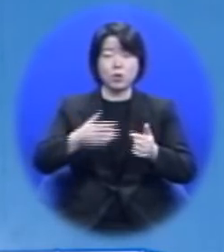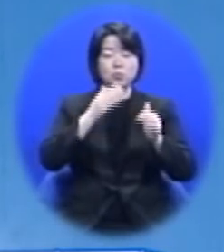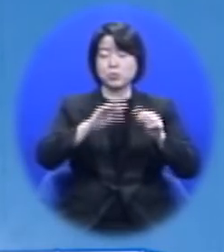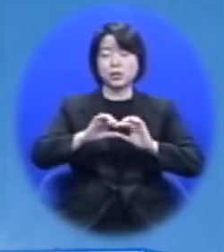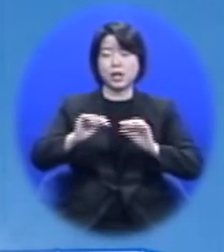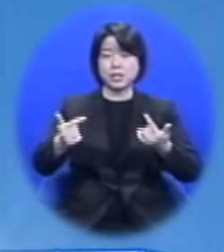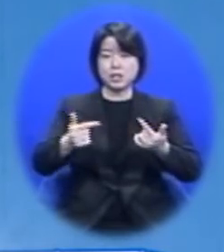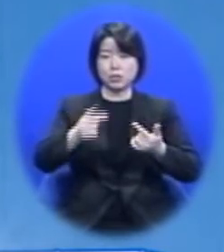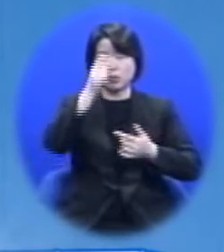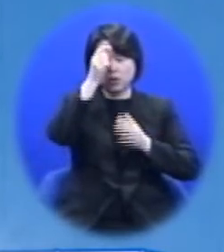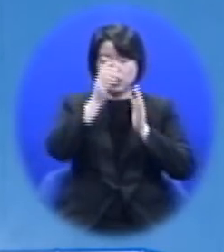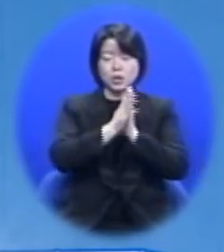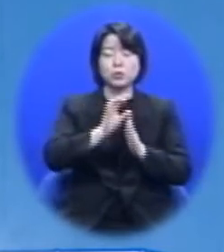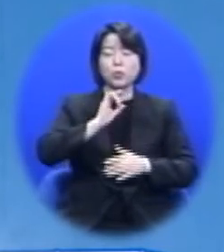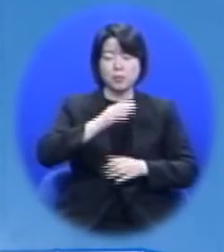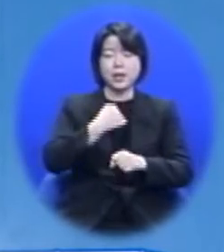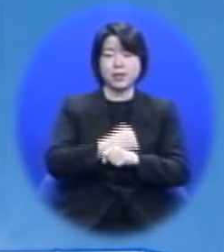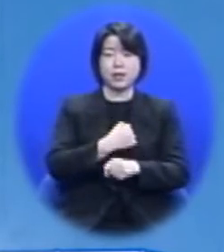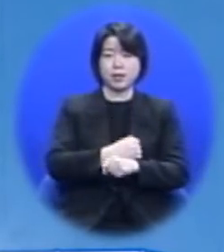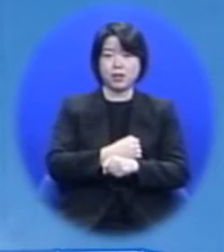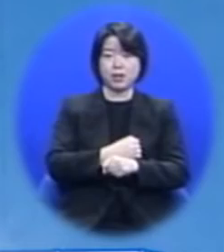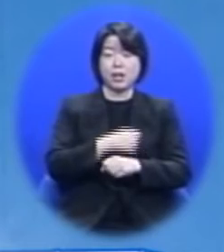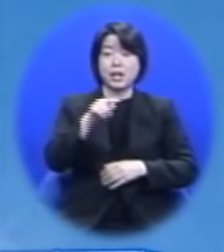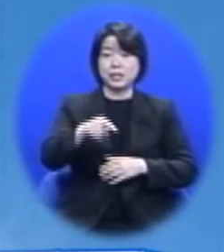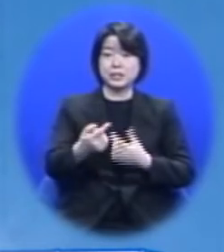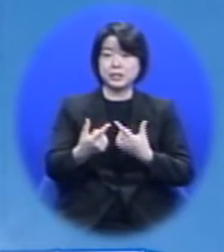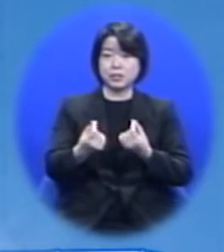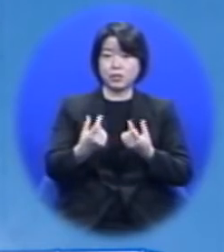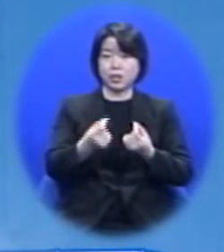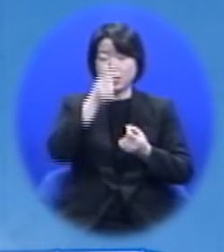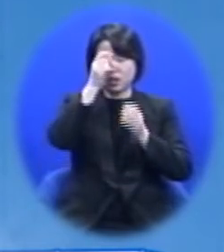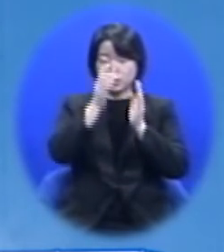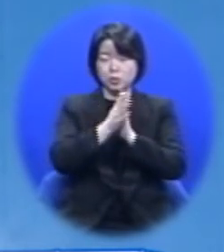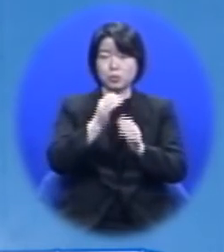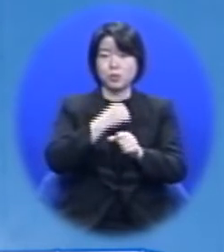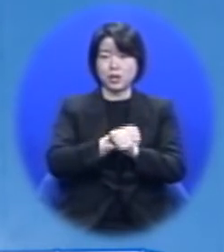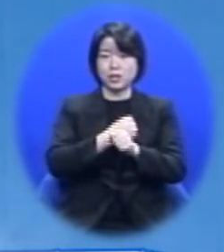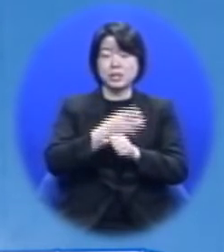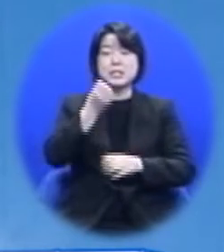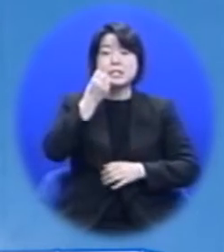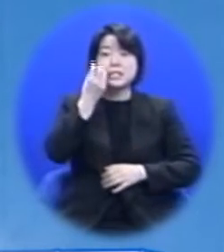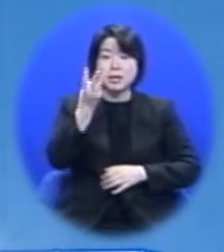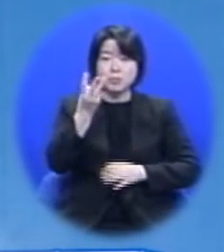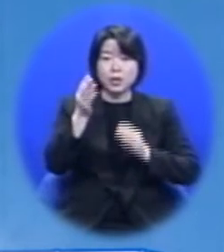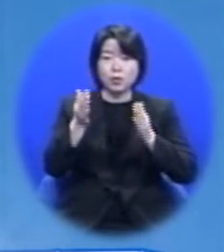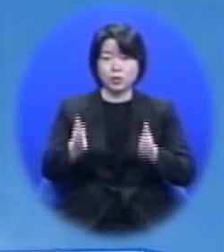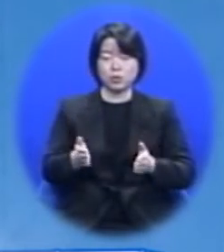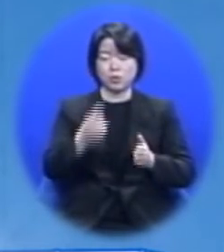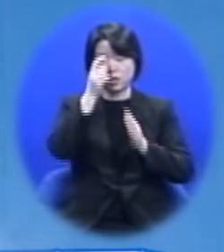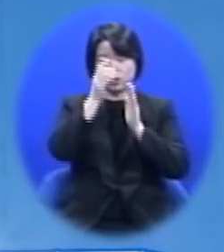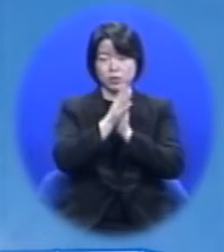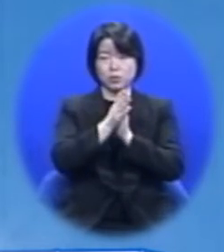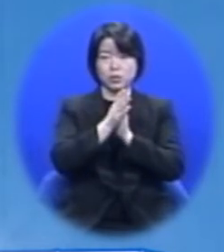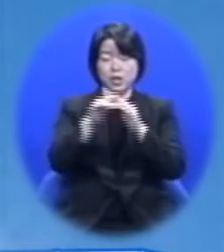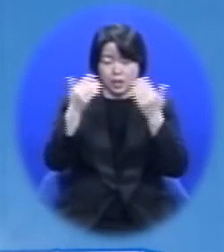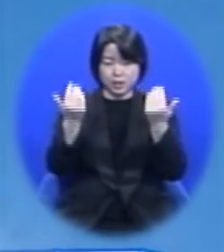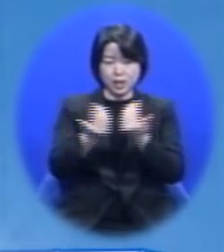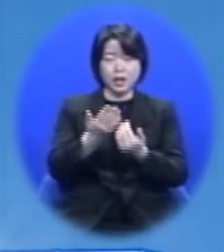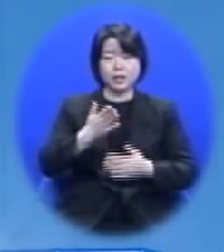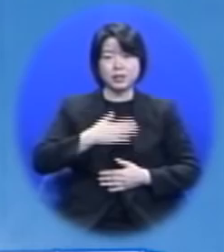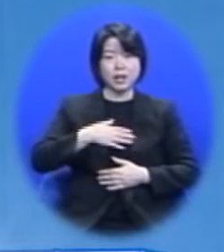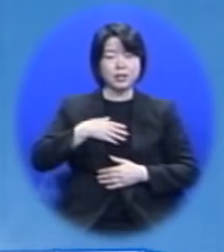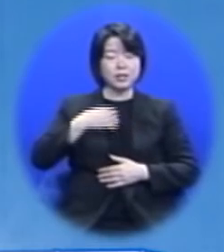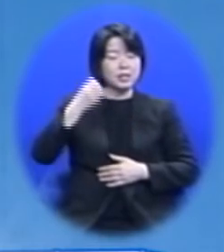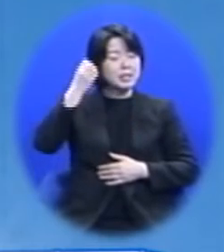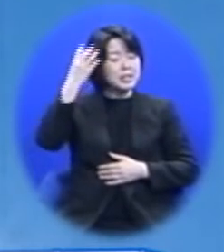하겠습니다. 그리고 기도하기를 3개월 기도했어요. 다 나를 잊어버린 것 같은